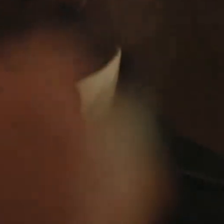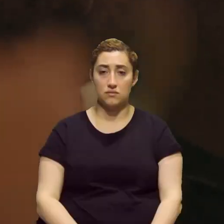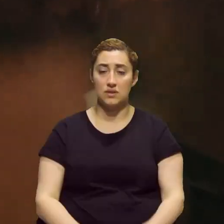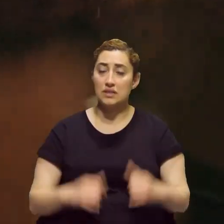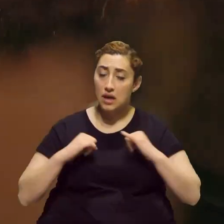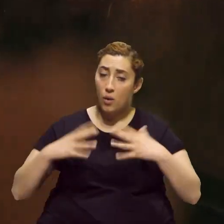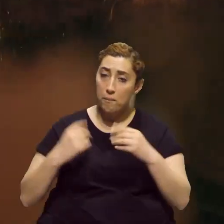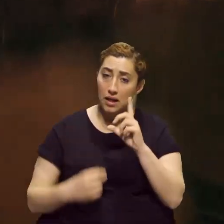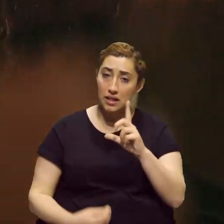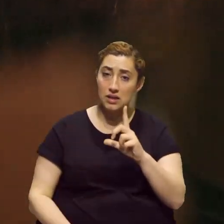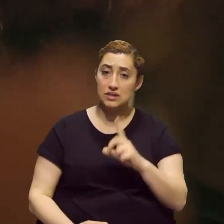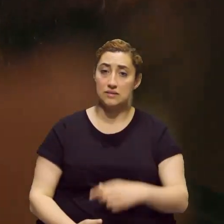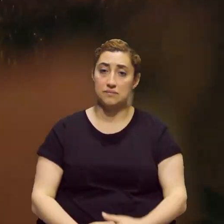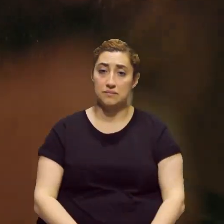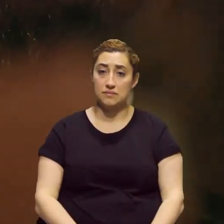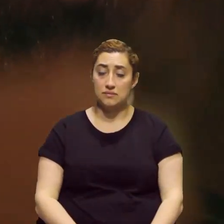Sakin olmalısın.